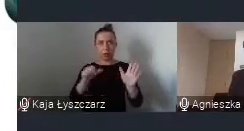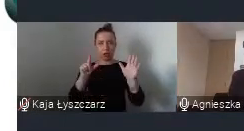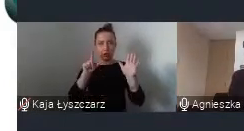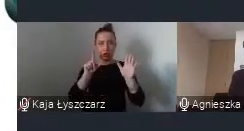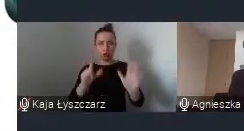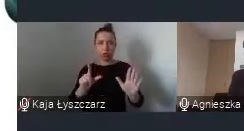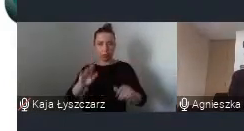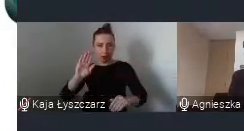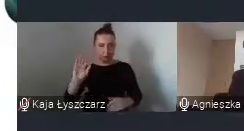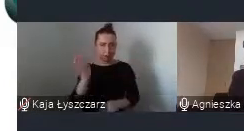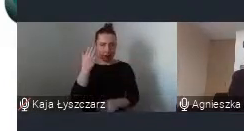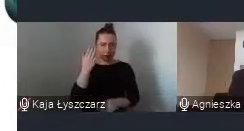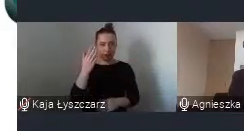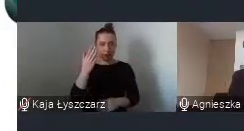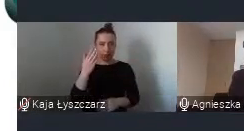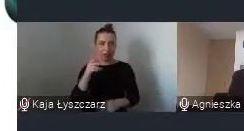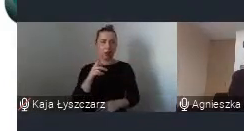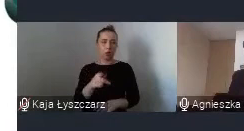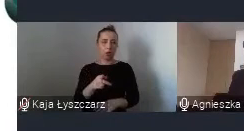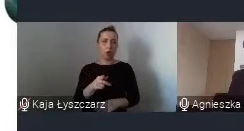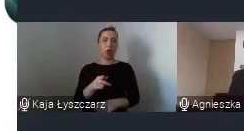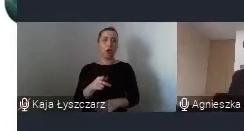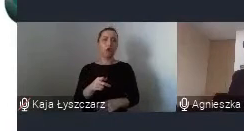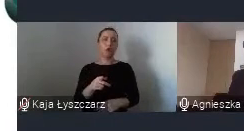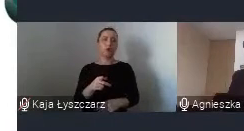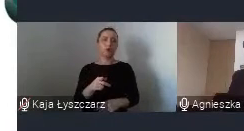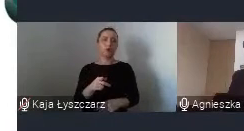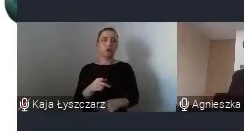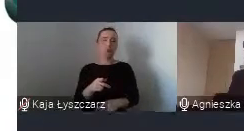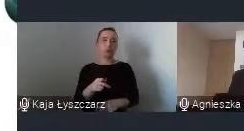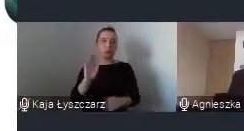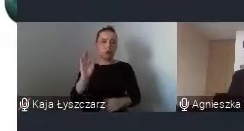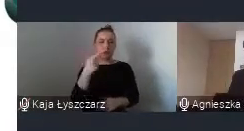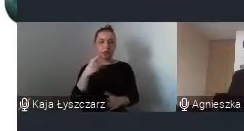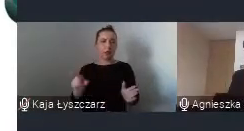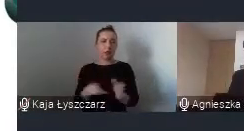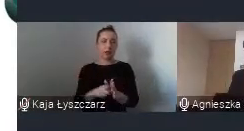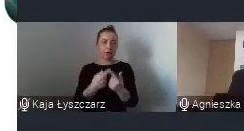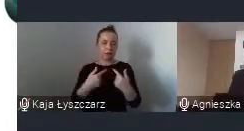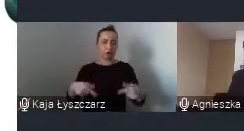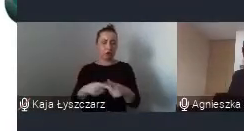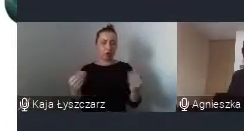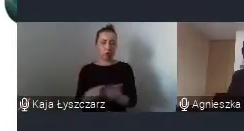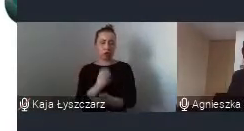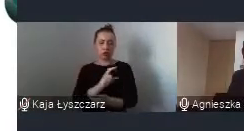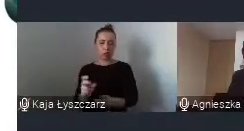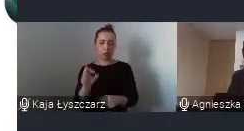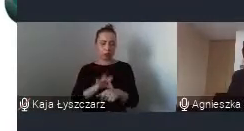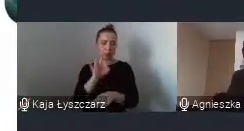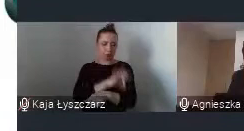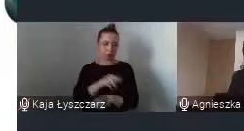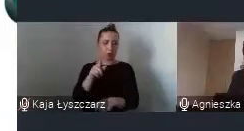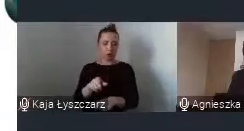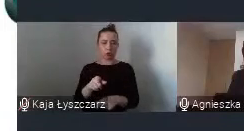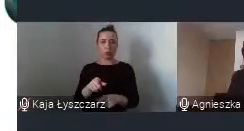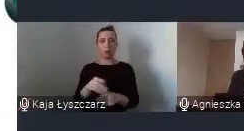które w pewnym sensie są takimi wyzwaniami właśnie dla realizacji innowacyjnych projektów, ale prawda jest taka, że to są wyzwania